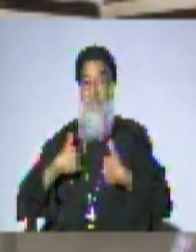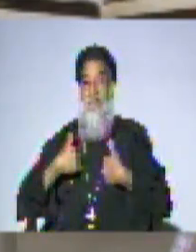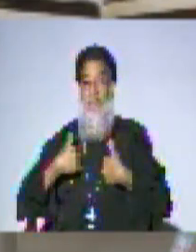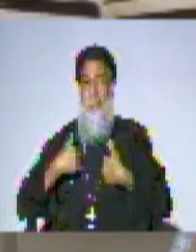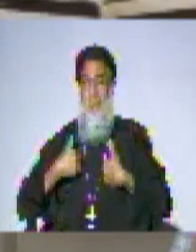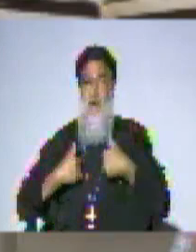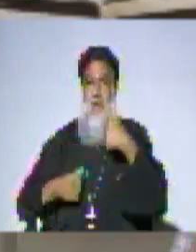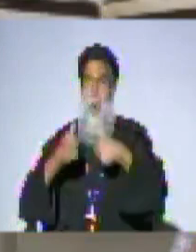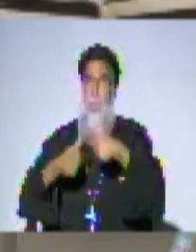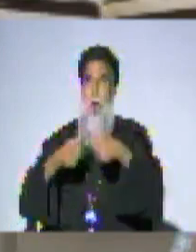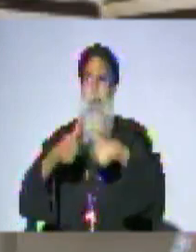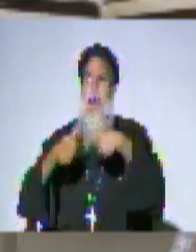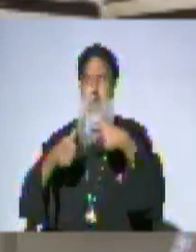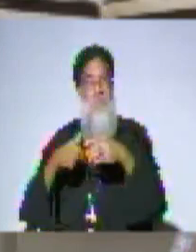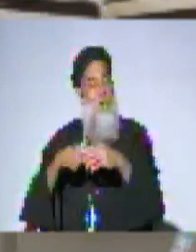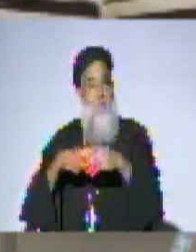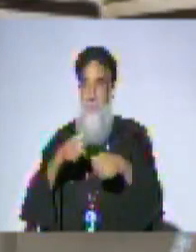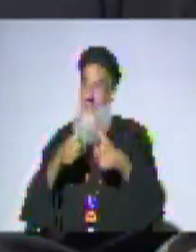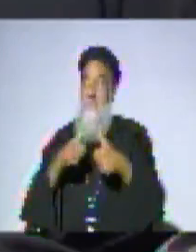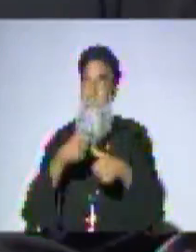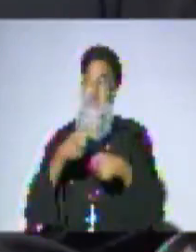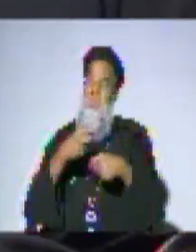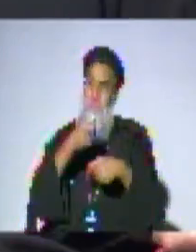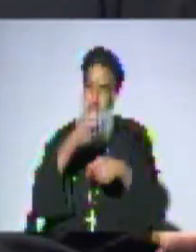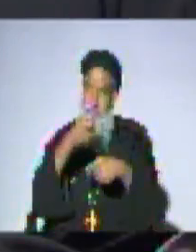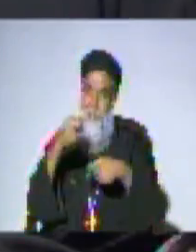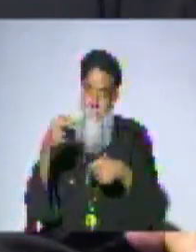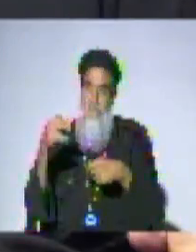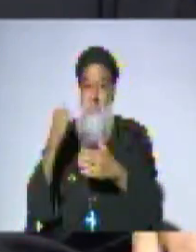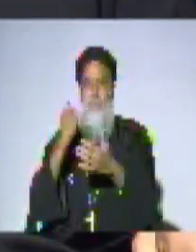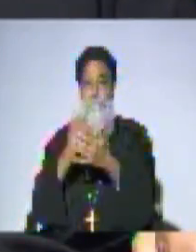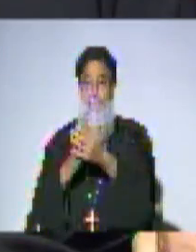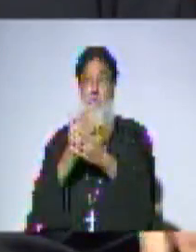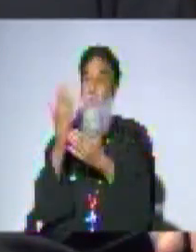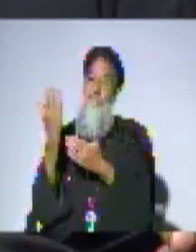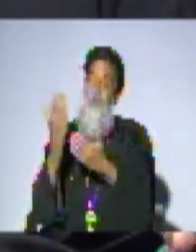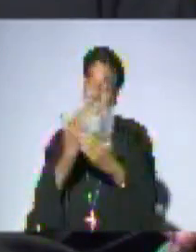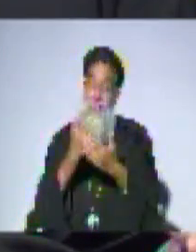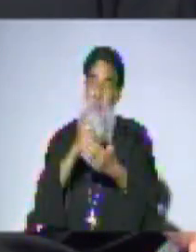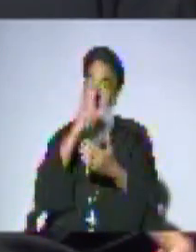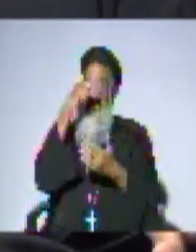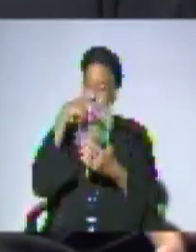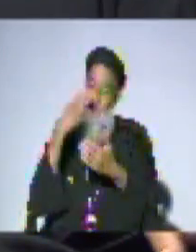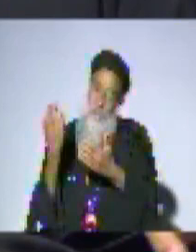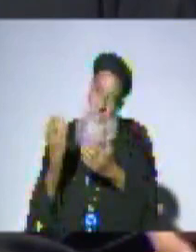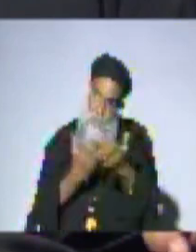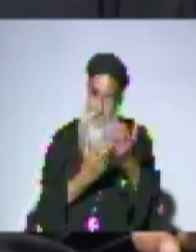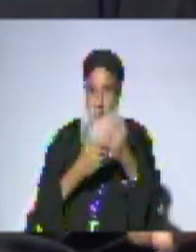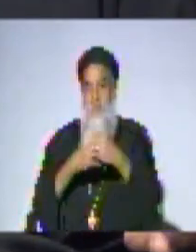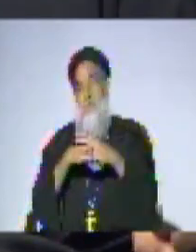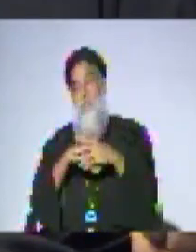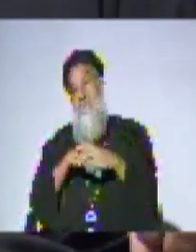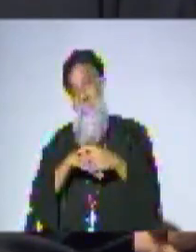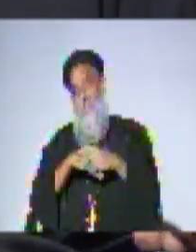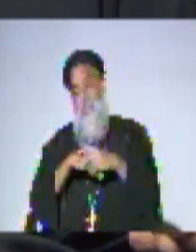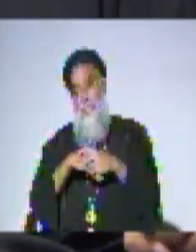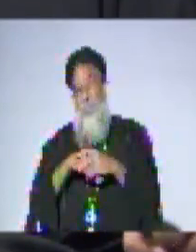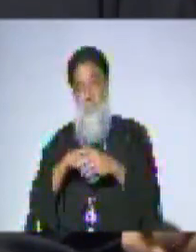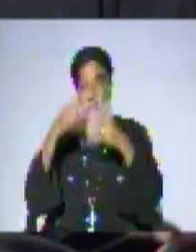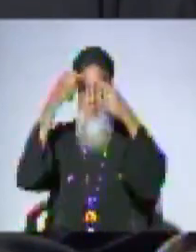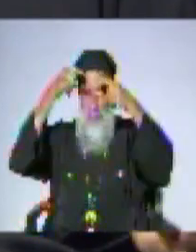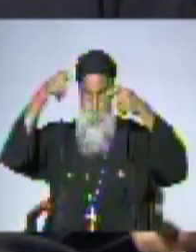مش غير محدودة يعني. يعني هو كل شيء بسلطانه وبسماح منه. بالضبط. الذي تمجده